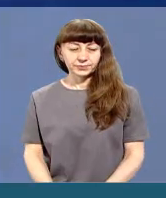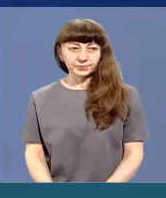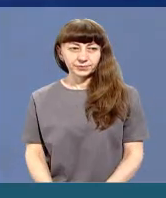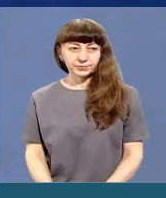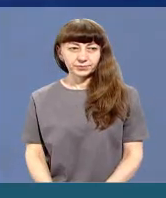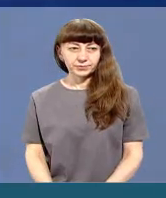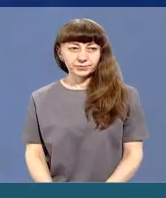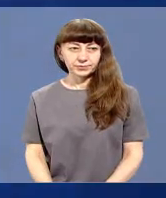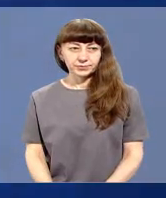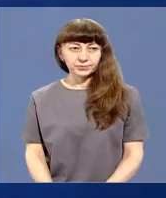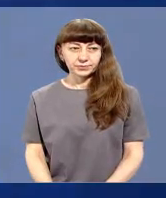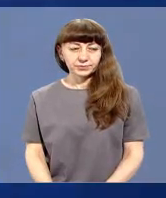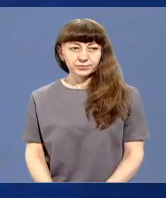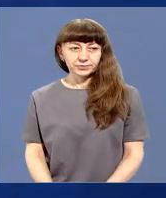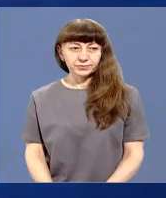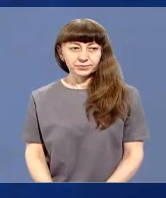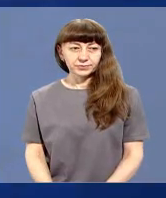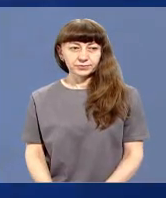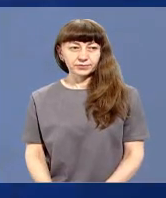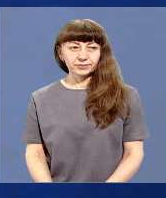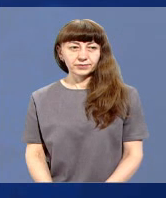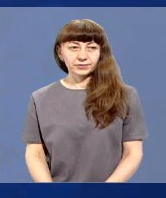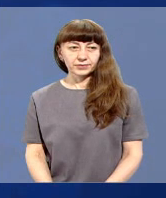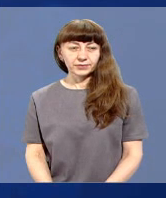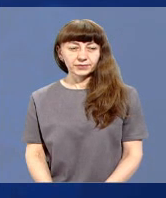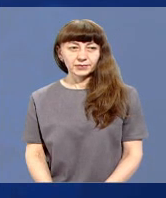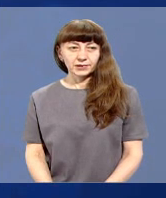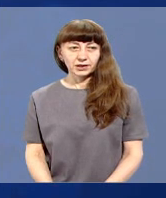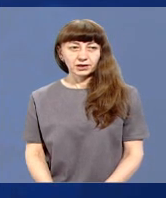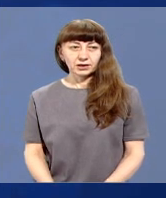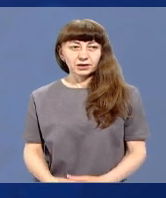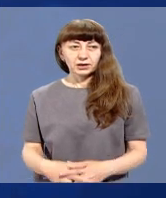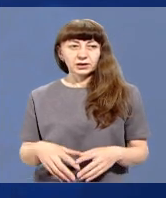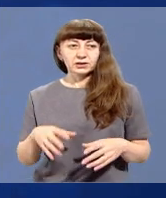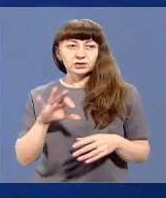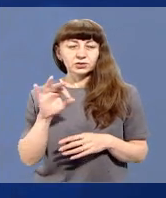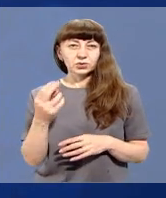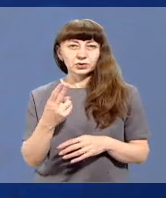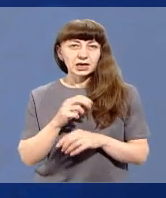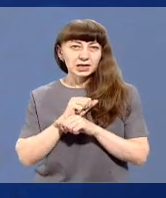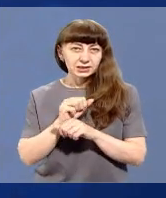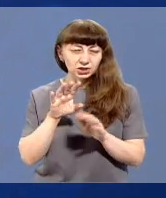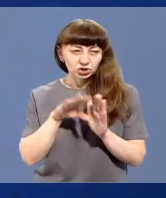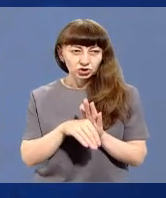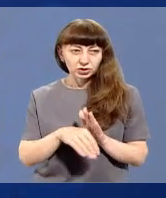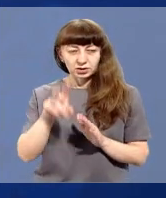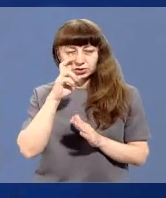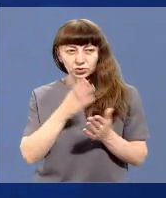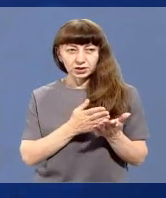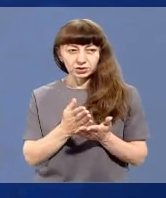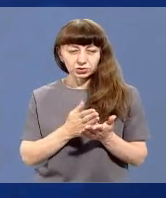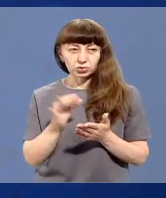количество правительственного контроля и надзора проведено органами чрезвычайной ситуации, земельными ресурсами, социальной защиты, Государственной